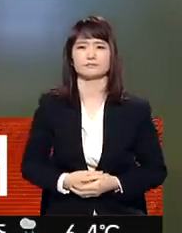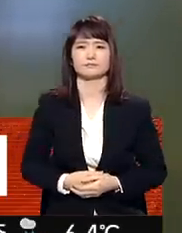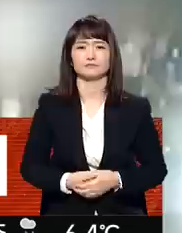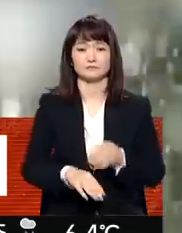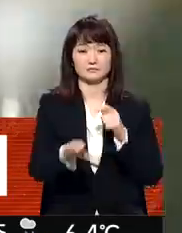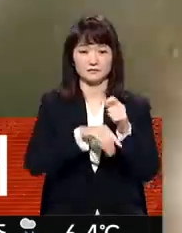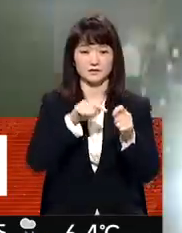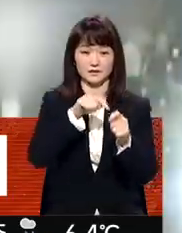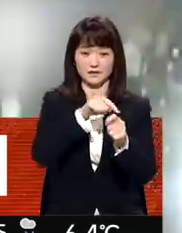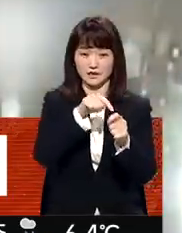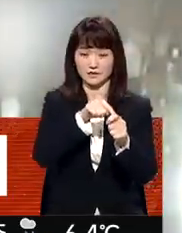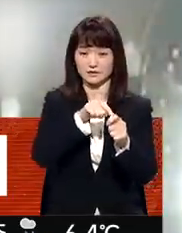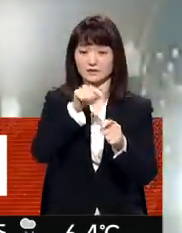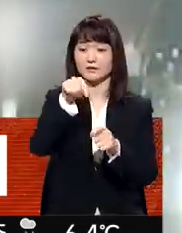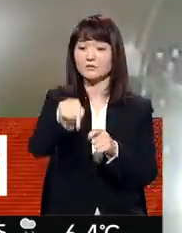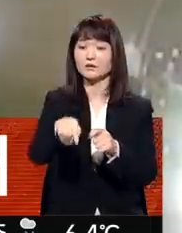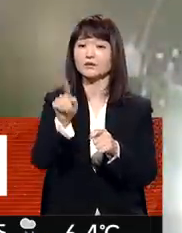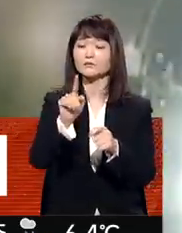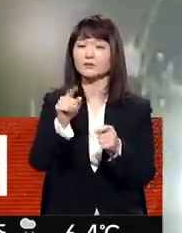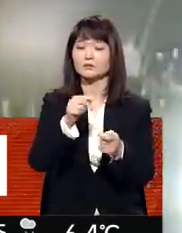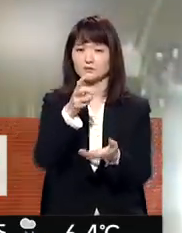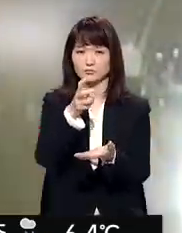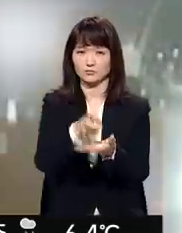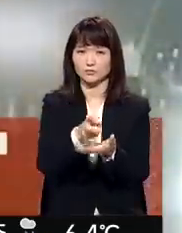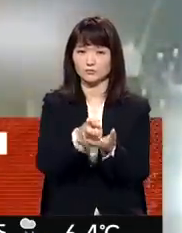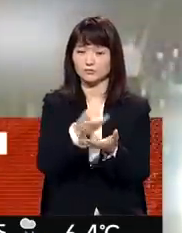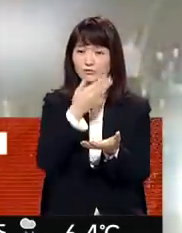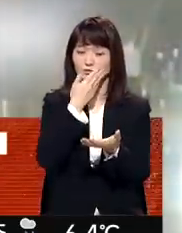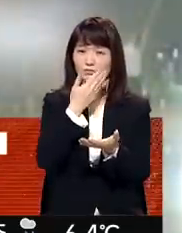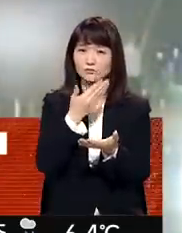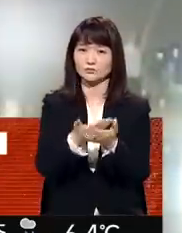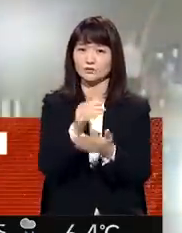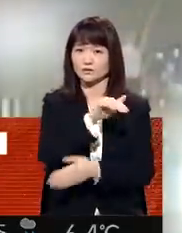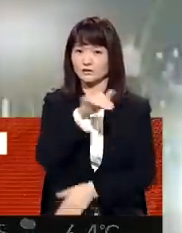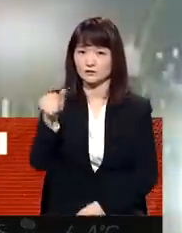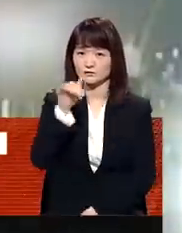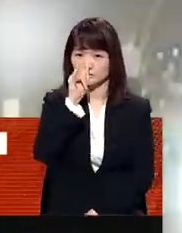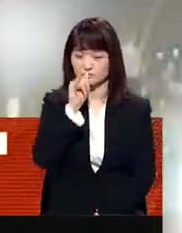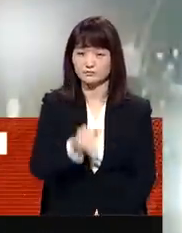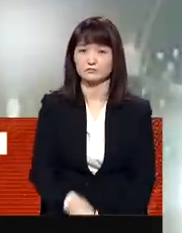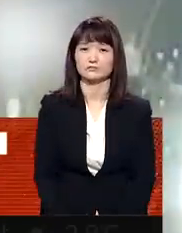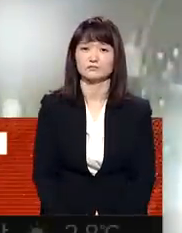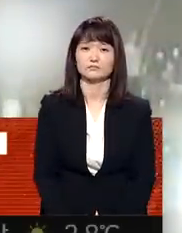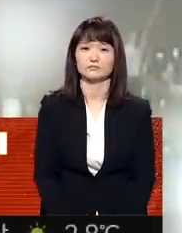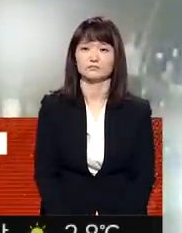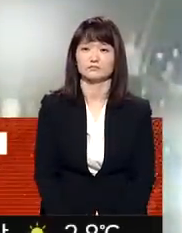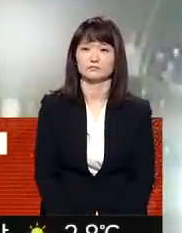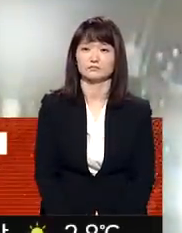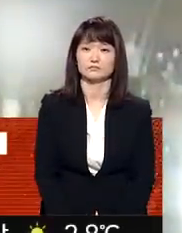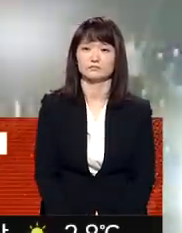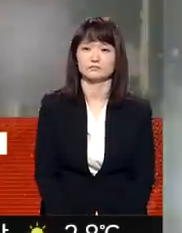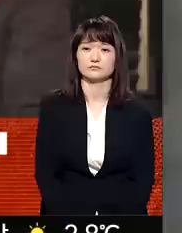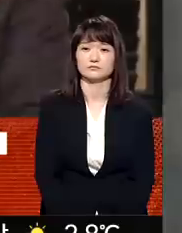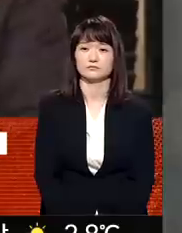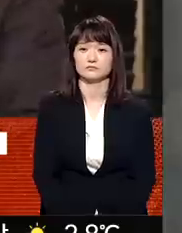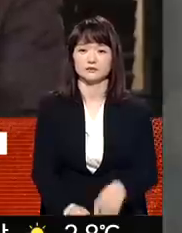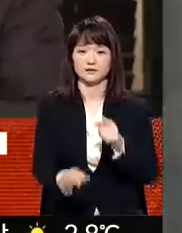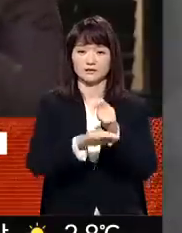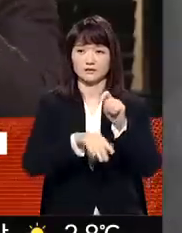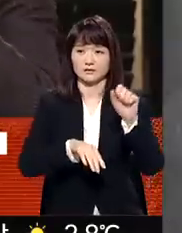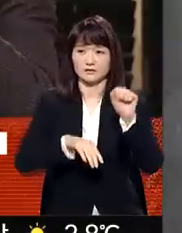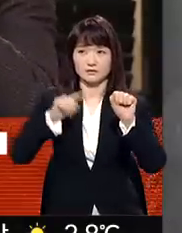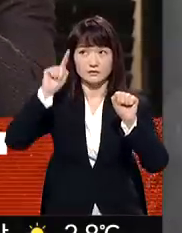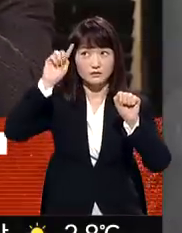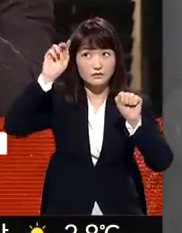바뀌든 뭐 물론 법적으로는 그게 중요한 뭐 기준점일 수는 있겠습니다만 5일 동안 지금 의식을